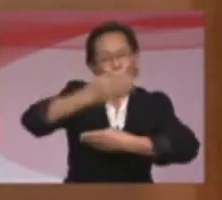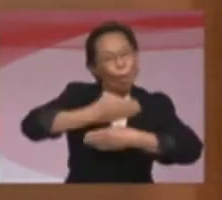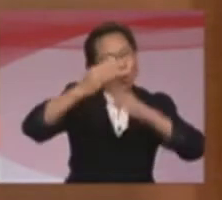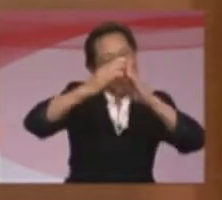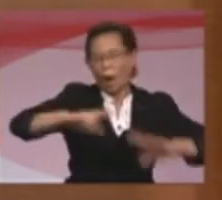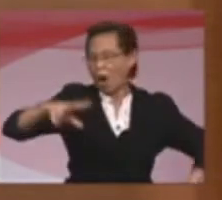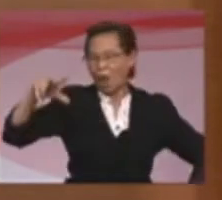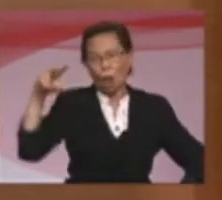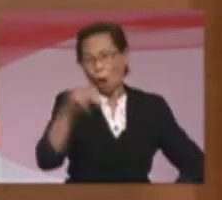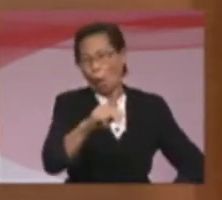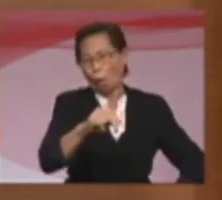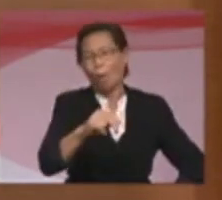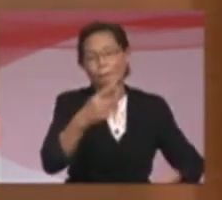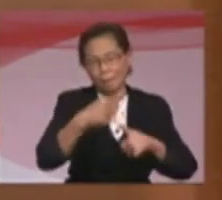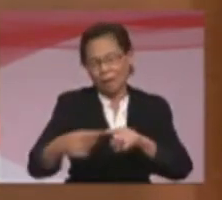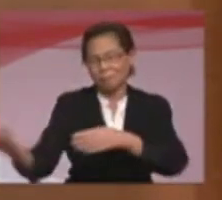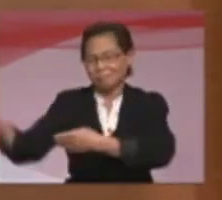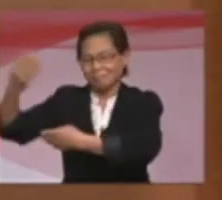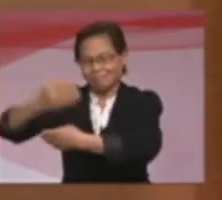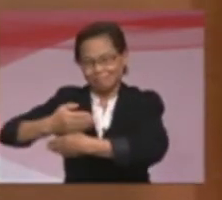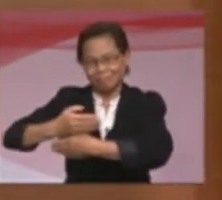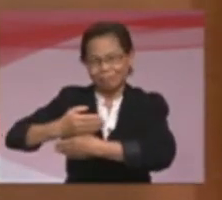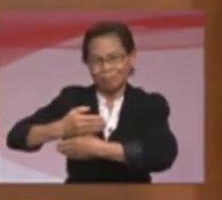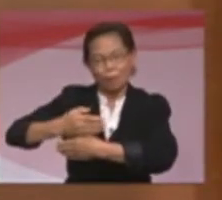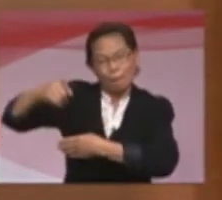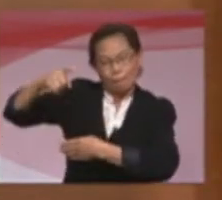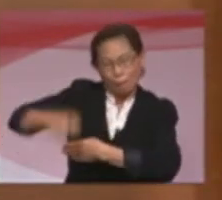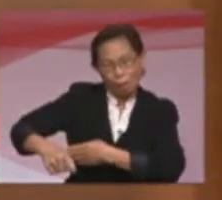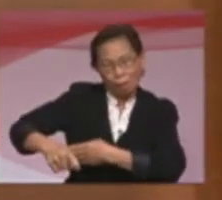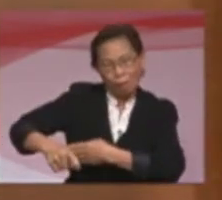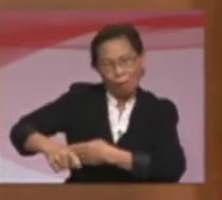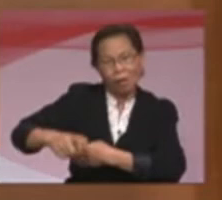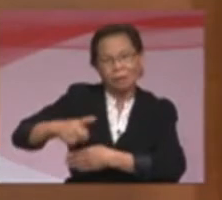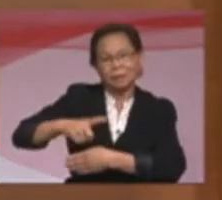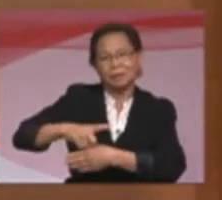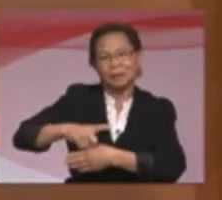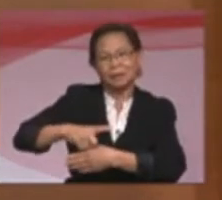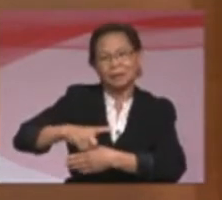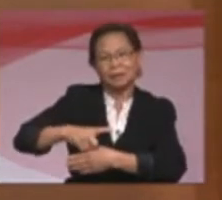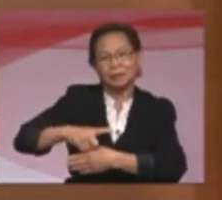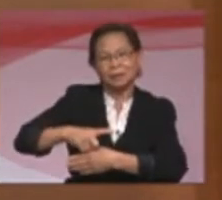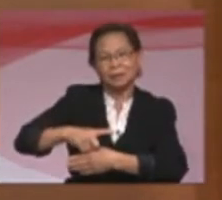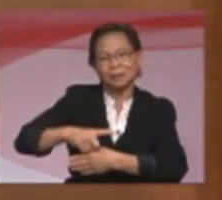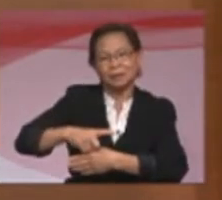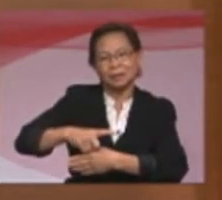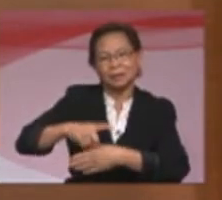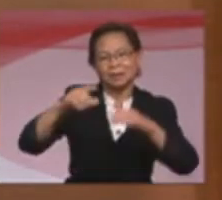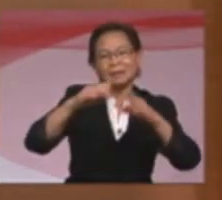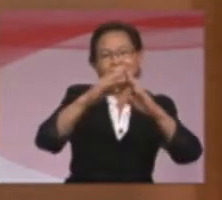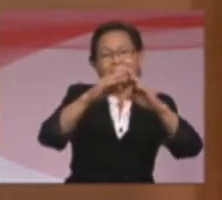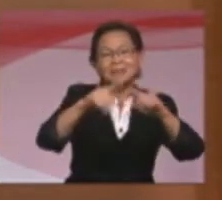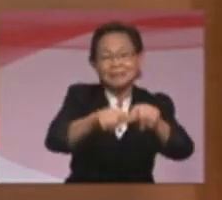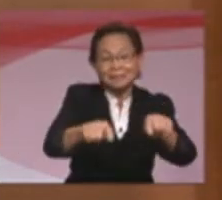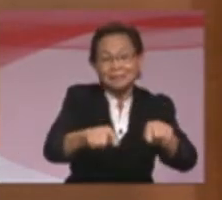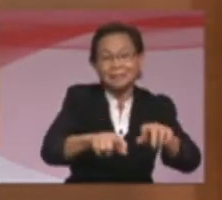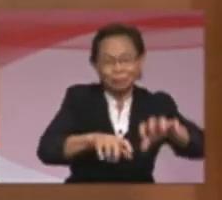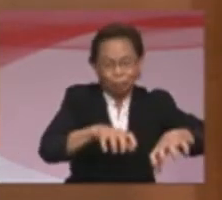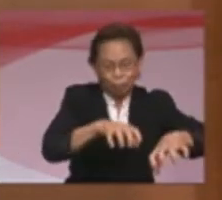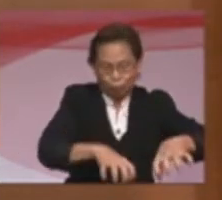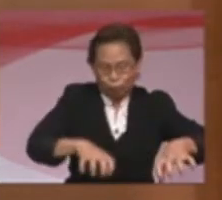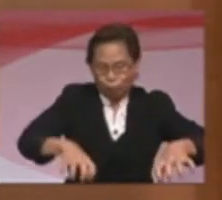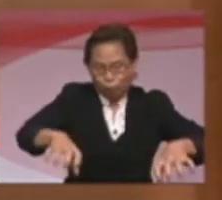di rumah tetapi kuarantin secara wajib di stesen-stesen kuarantin yang telah